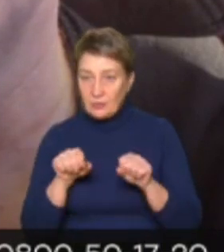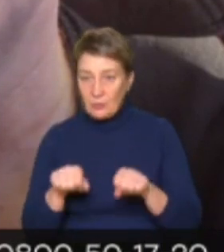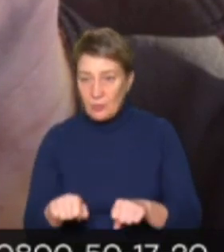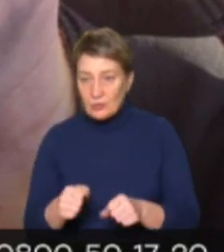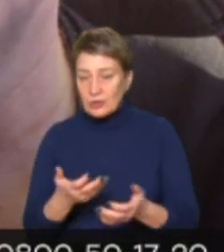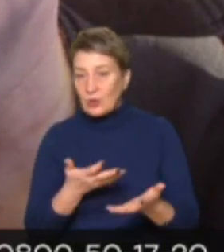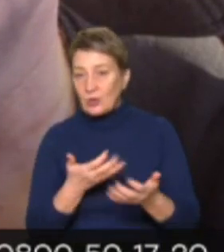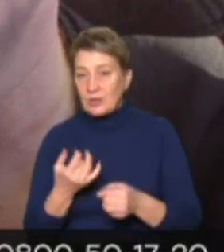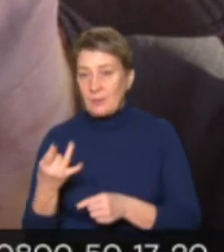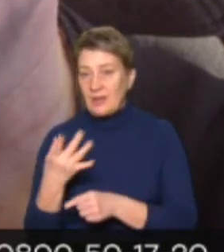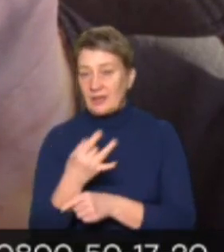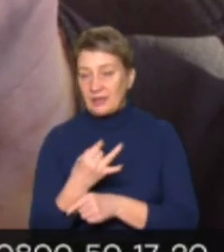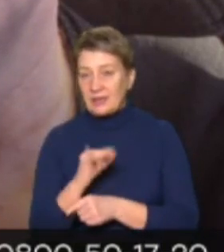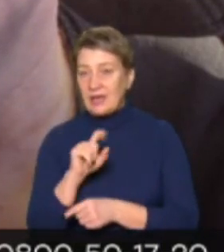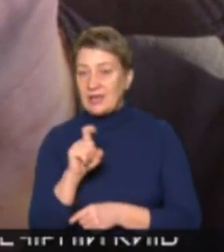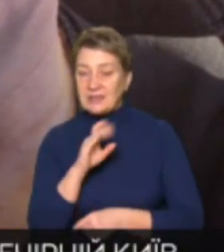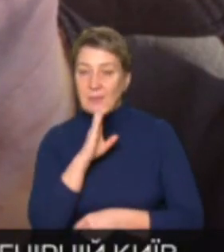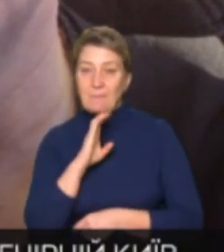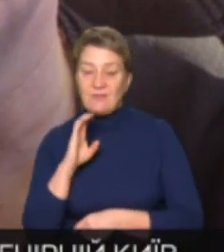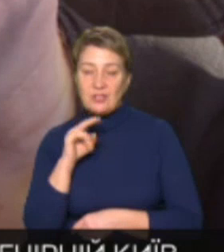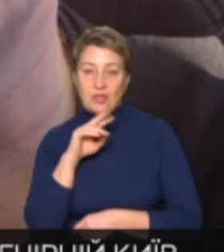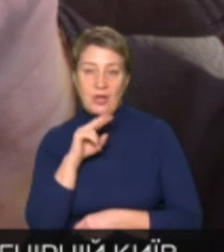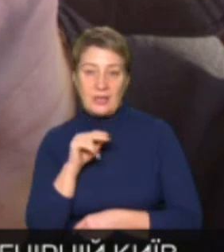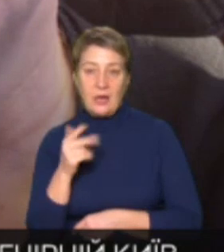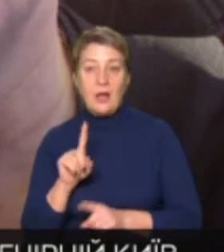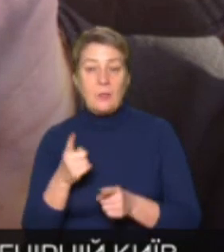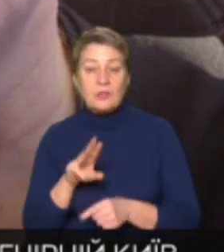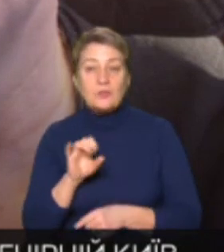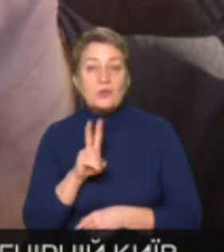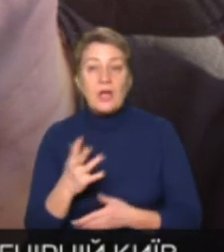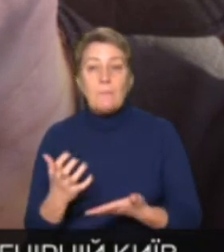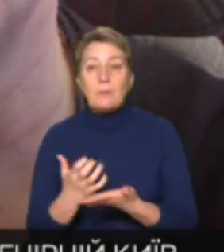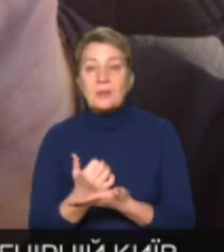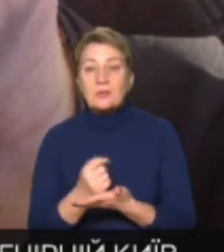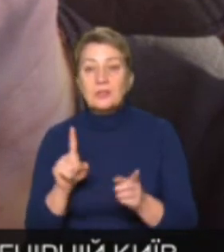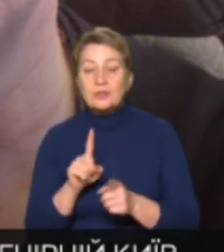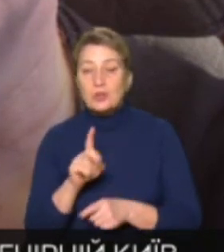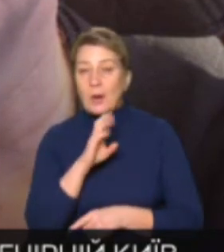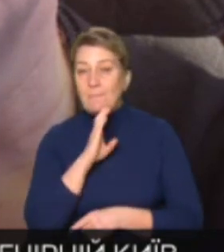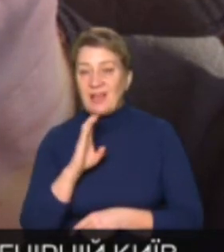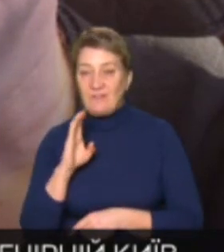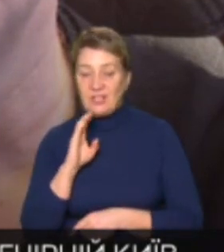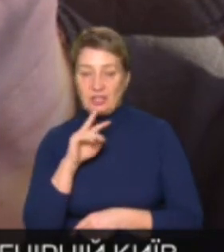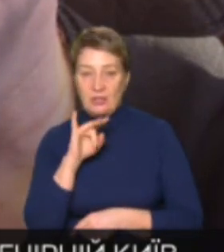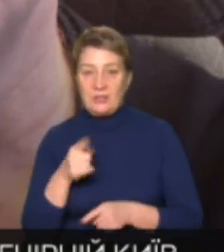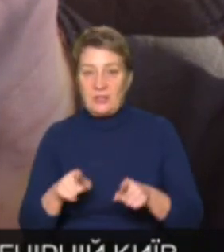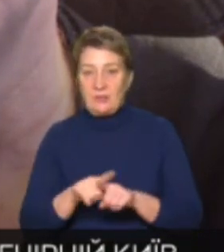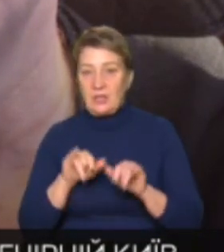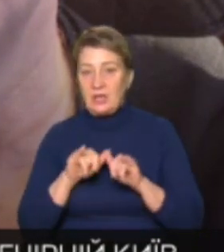ці ракети з Північної Кореї? І чому так виходить, що в Північній Кореї, ну, така розвинена ця